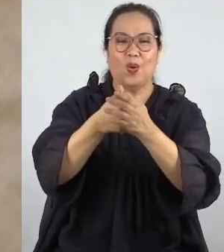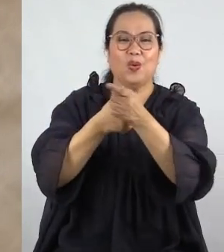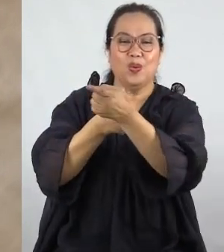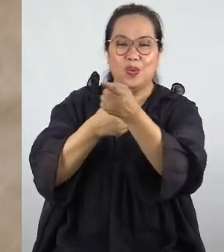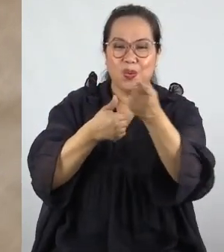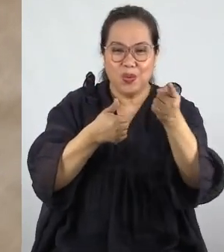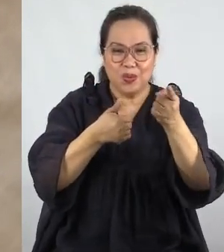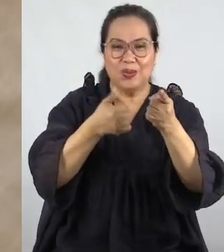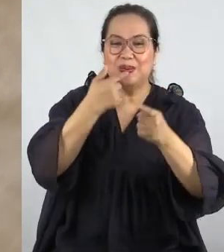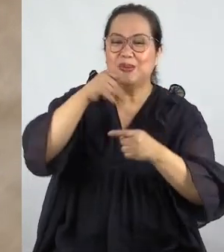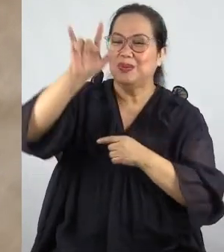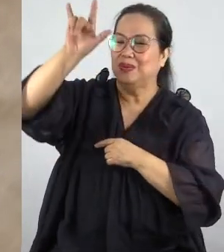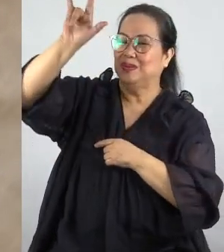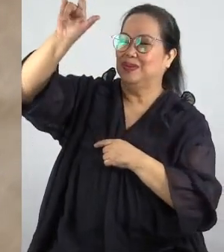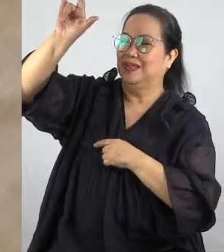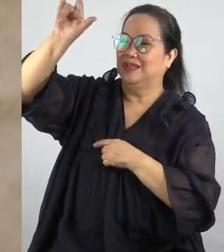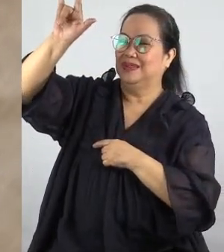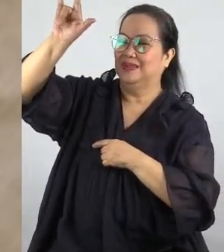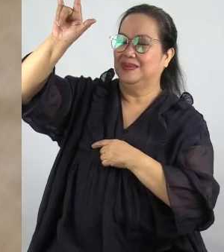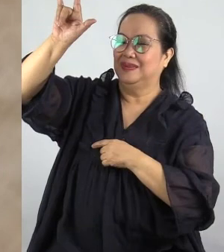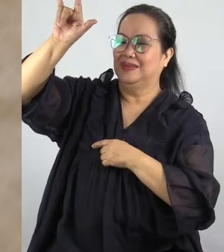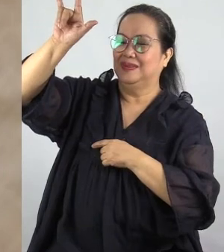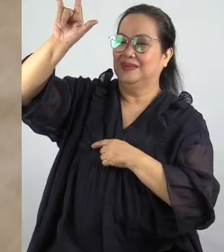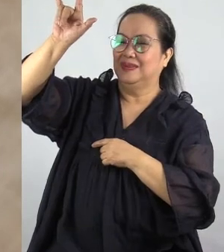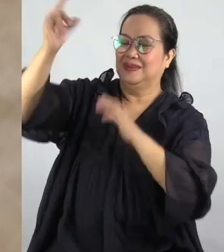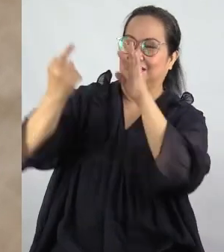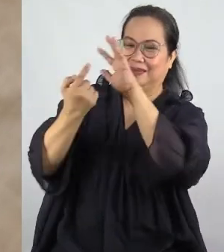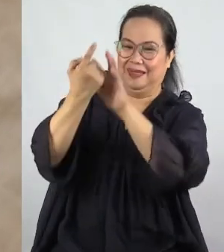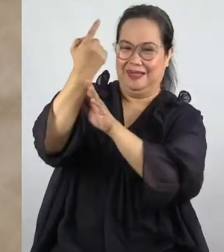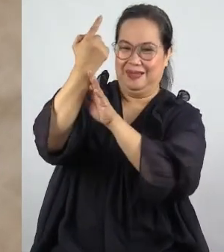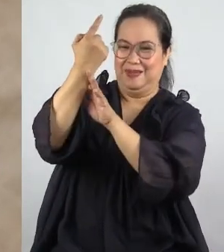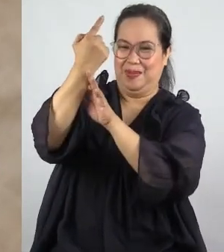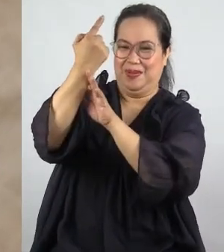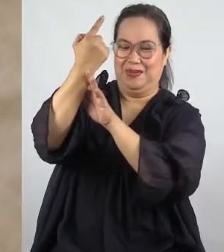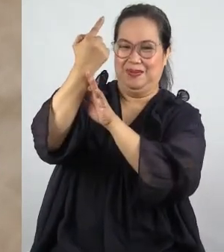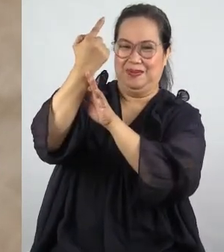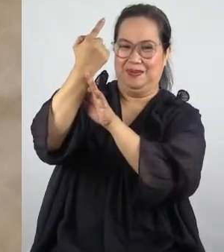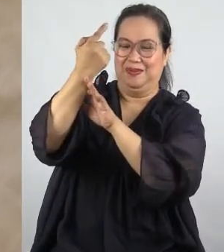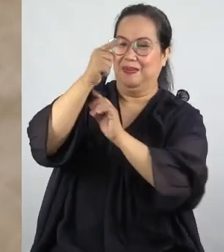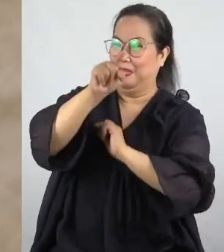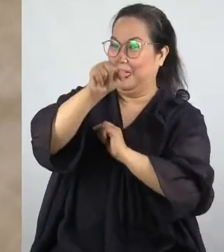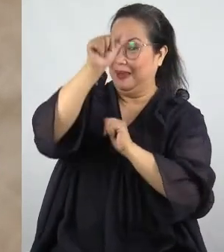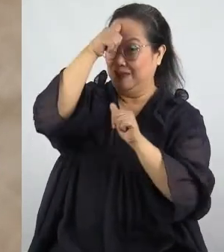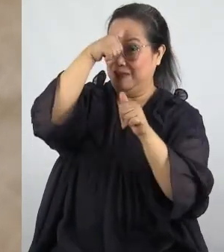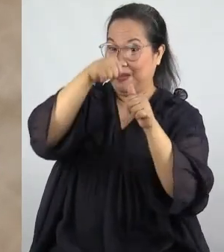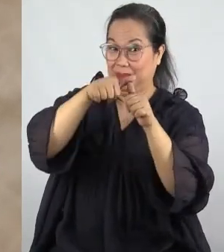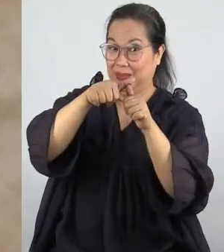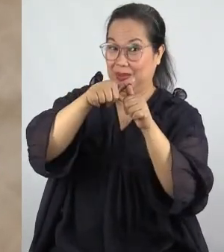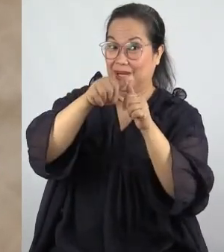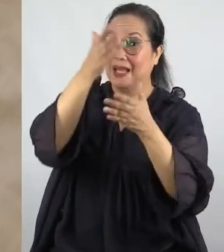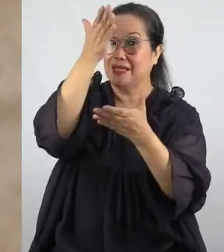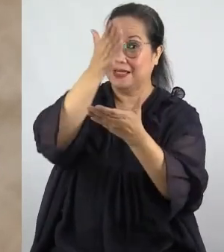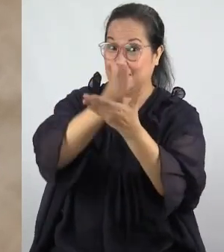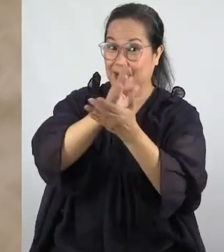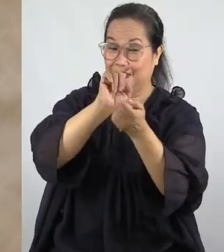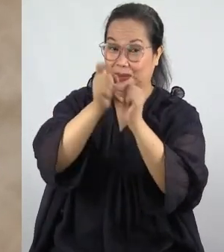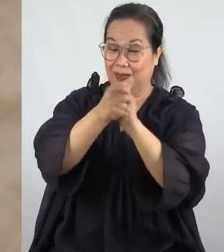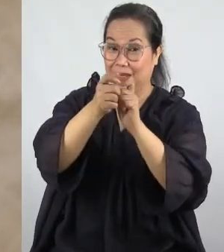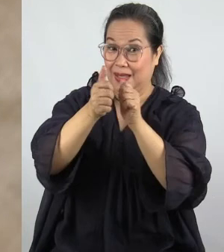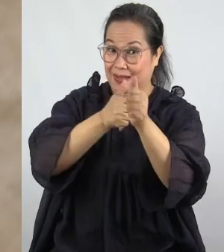have loved His appearing. So tandaan, talikuran,